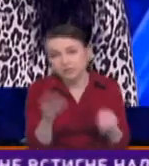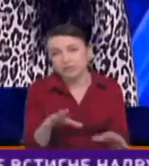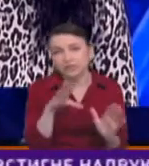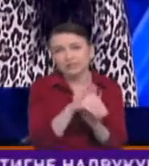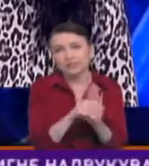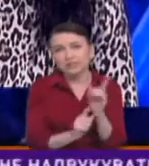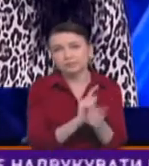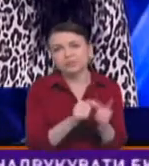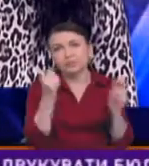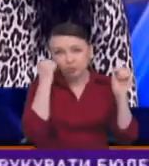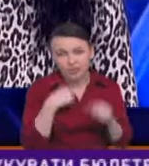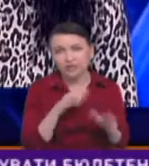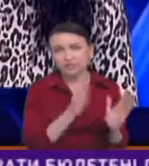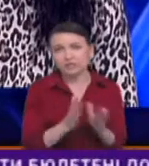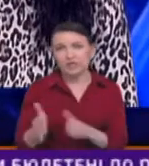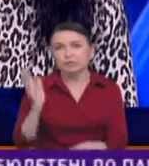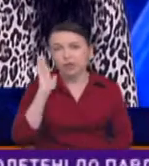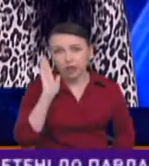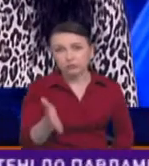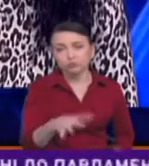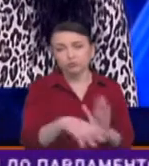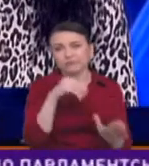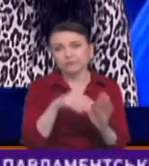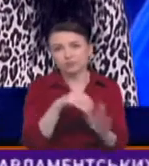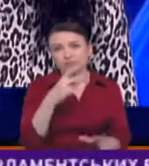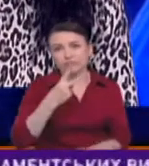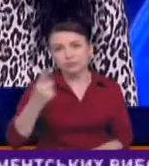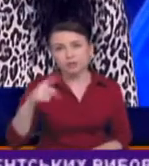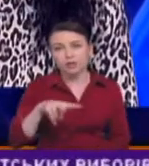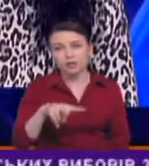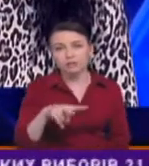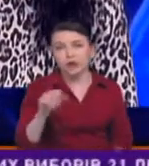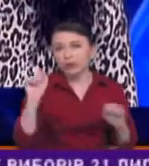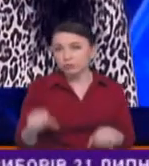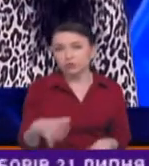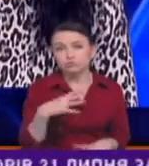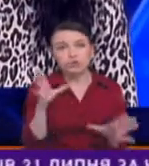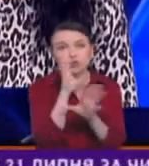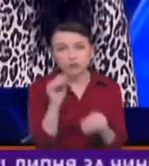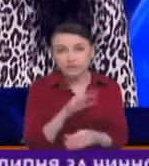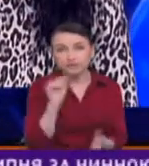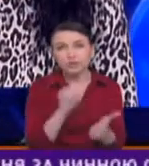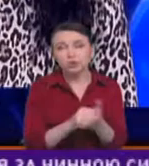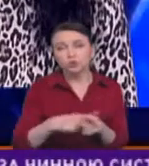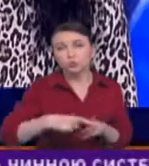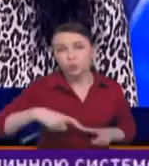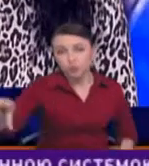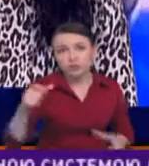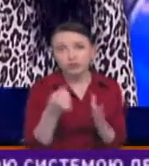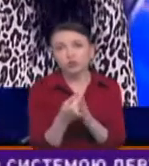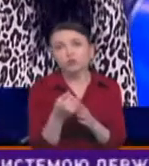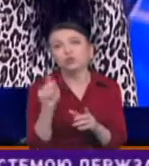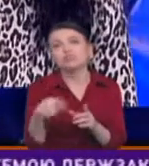тобто по старій системі буде вибори 21 липня. Можливо, якщо не встигнуть надрукувати бюлетні, то